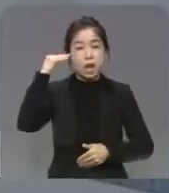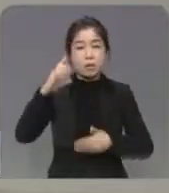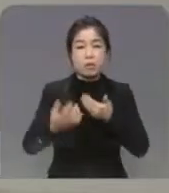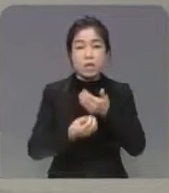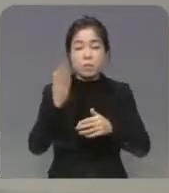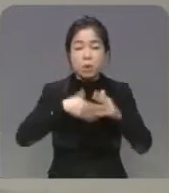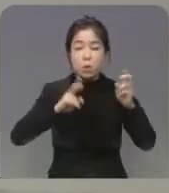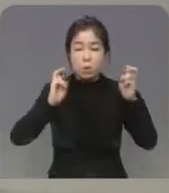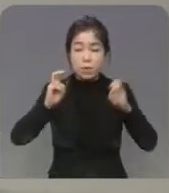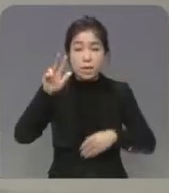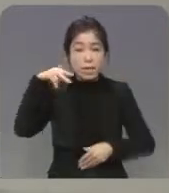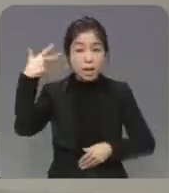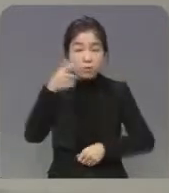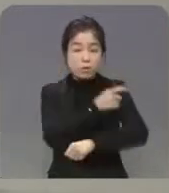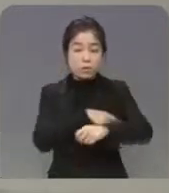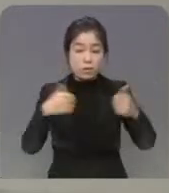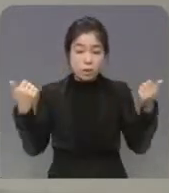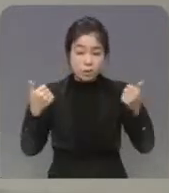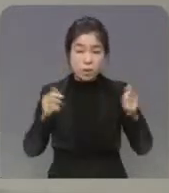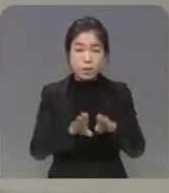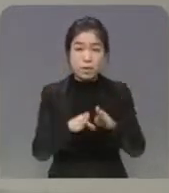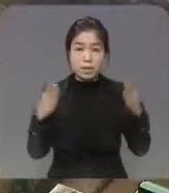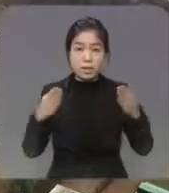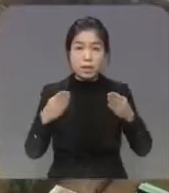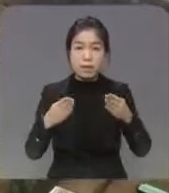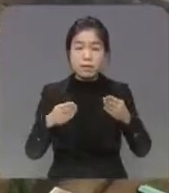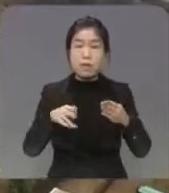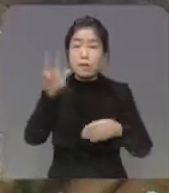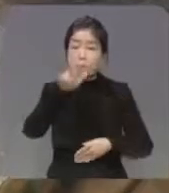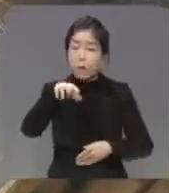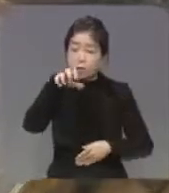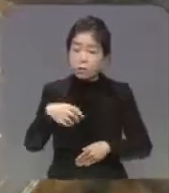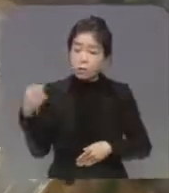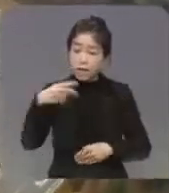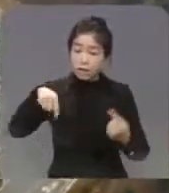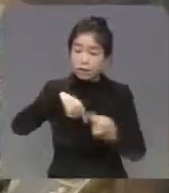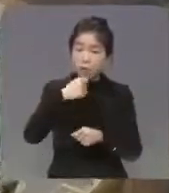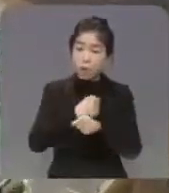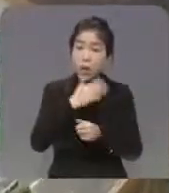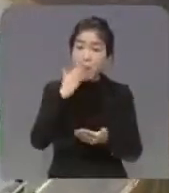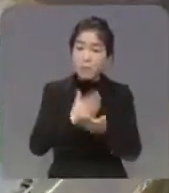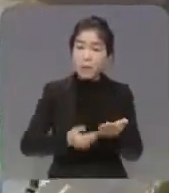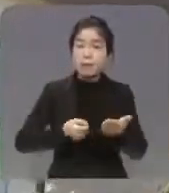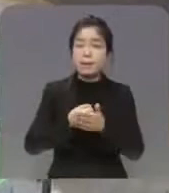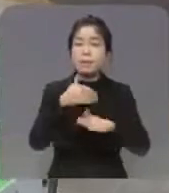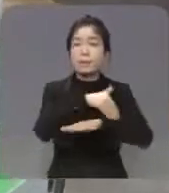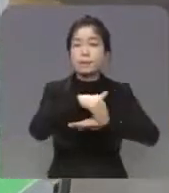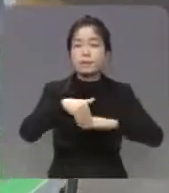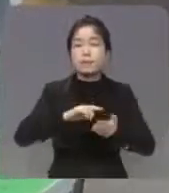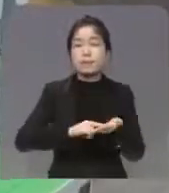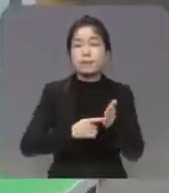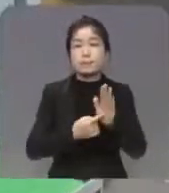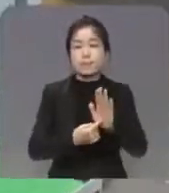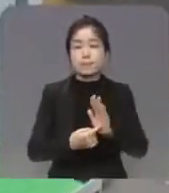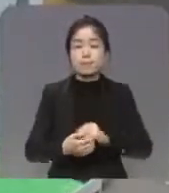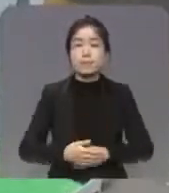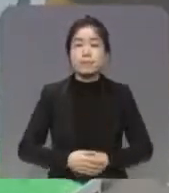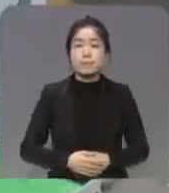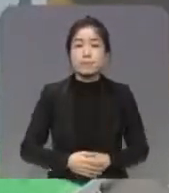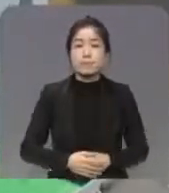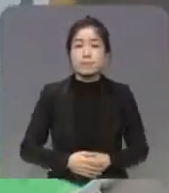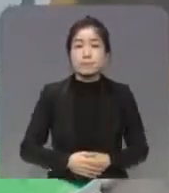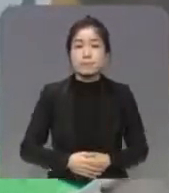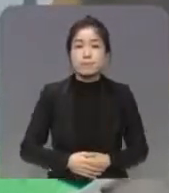난방공사는 다음 주에 이사회를 열고 열병합발전소 재가동 여부를 결정할 예정이라고 밝혔습니다. KBS